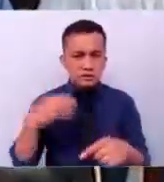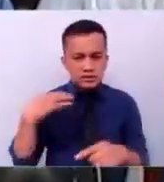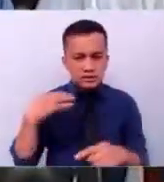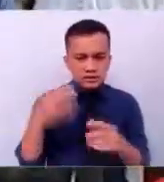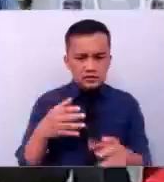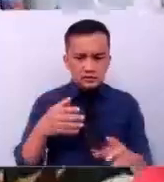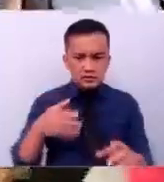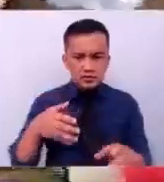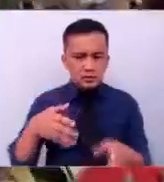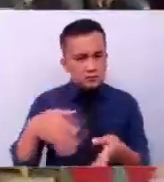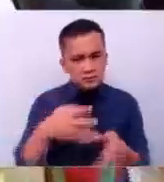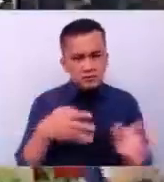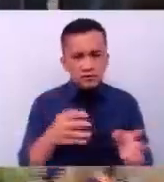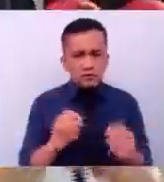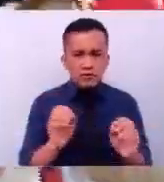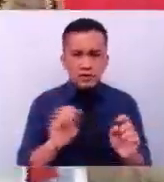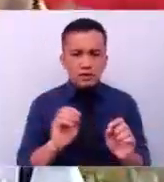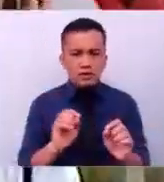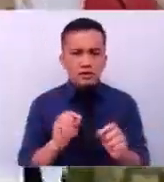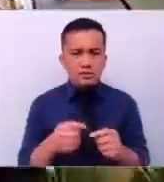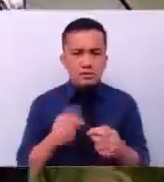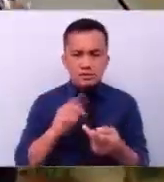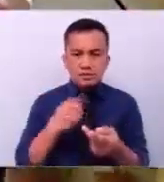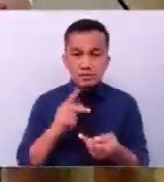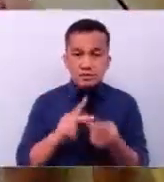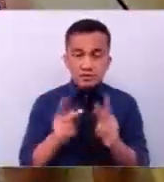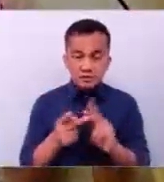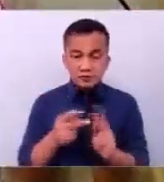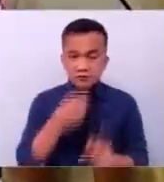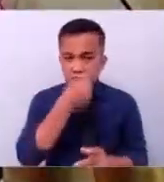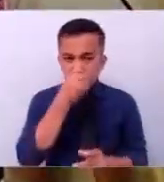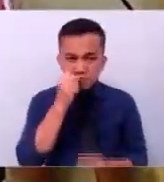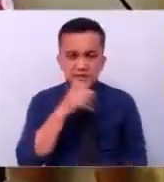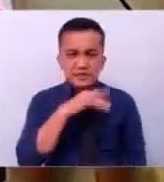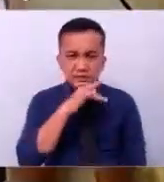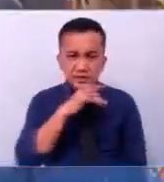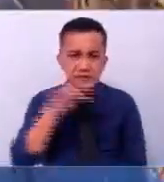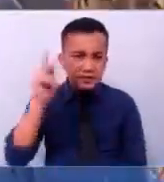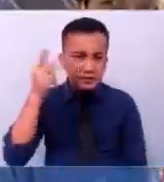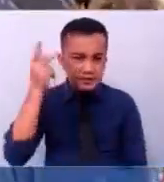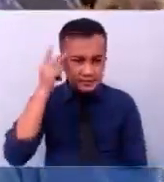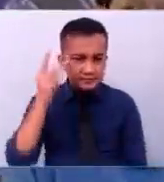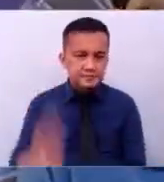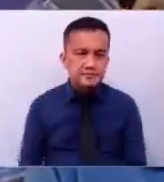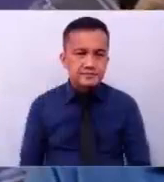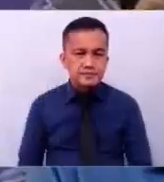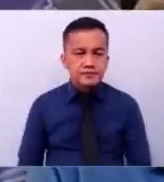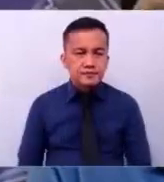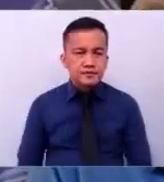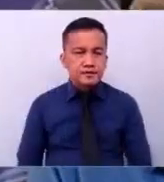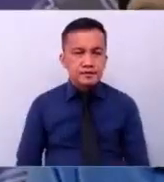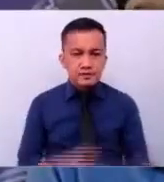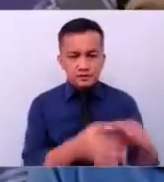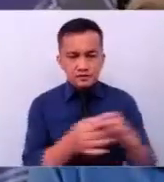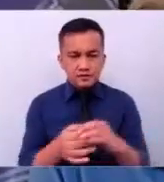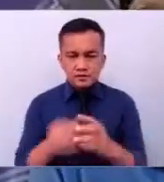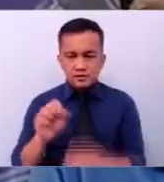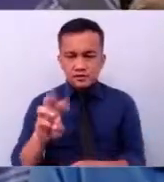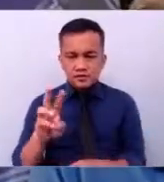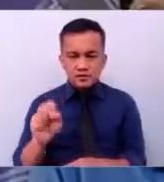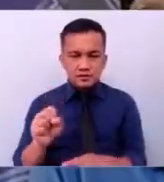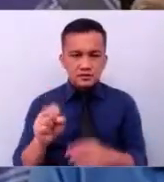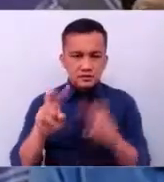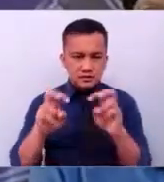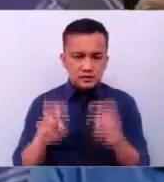Sabi naman ng kanyang katandem na sa Senate President Tito Soto, dirty politics lang daw ito. Kaugnay naman, Gretchen, sa lumabas na SWS survey, ayon